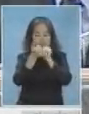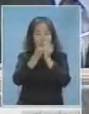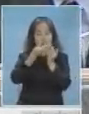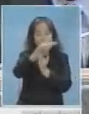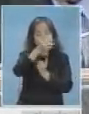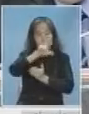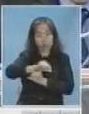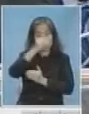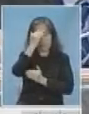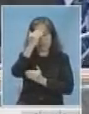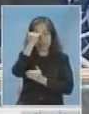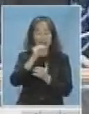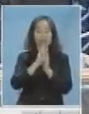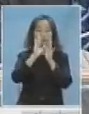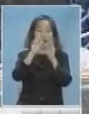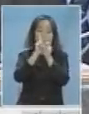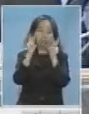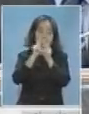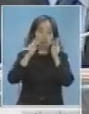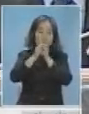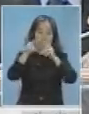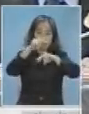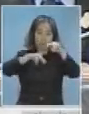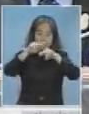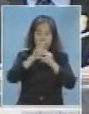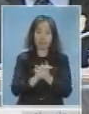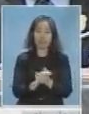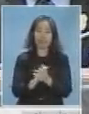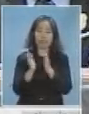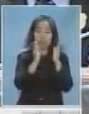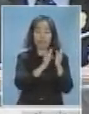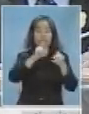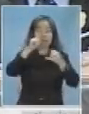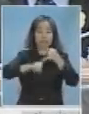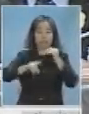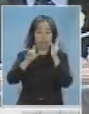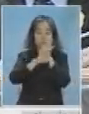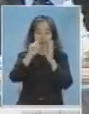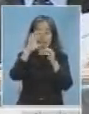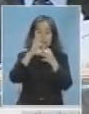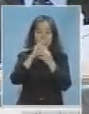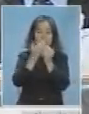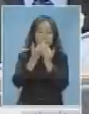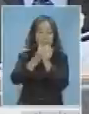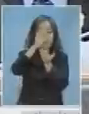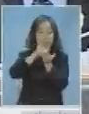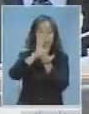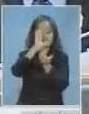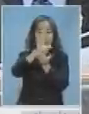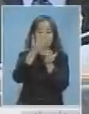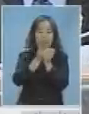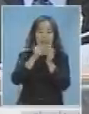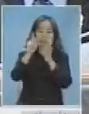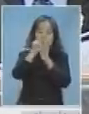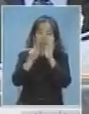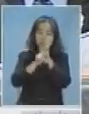การงบประมาณนะครับประเด็นสุดท้ายครับท่านประธานครับเรื่องของวินัยการเงินการคลังและก็โดยเฉพาะอย่